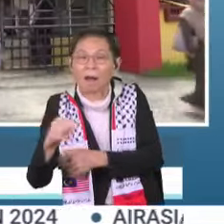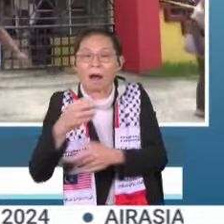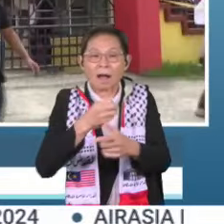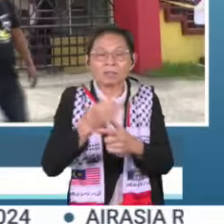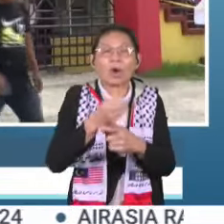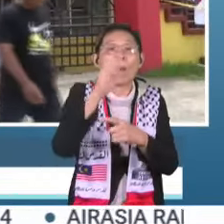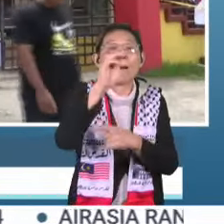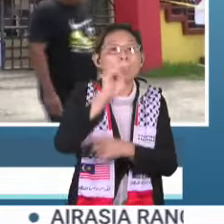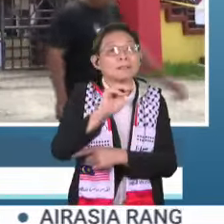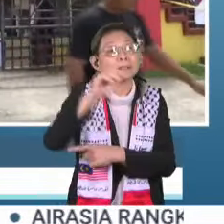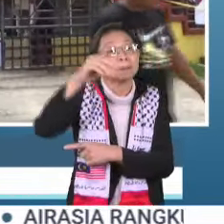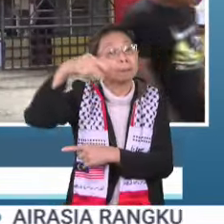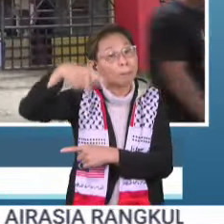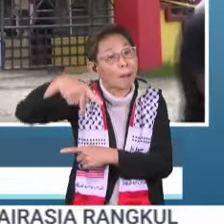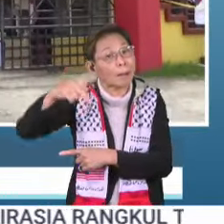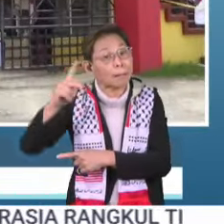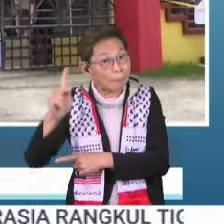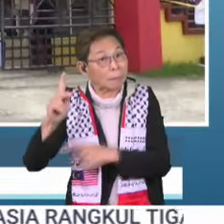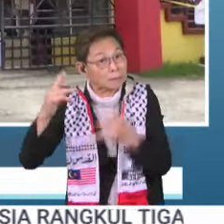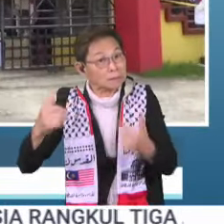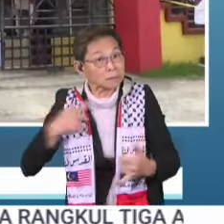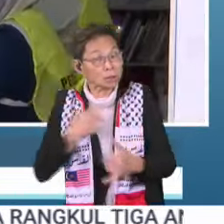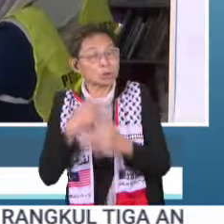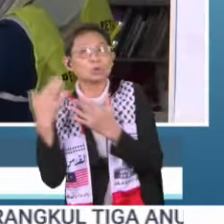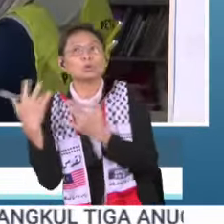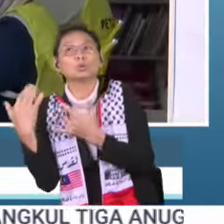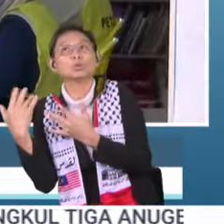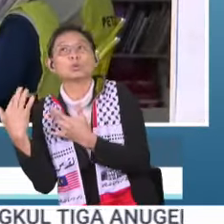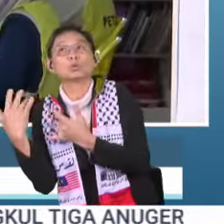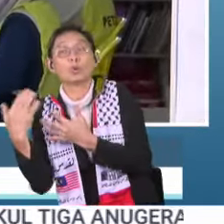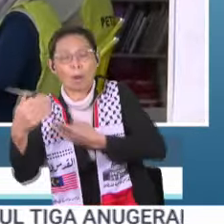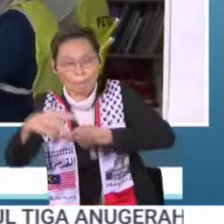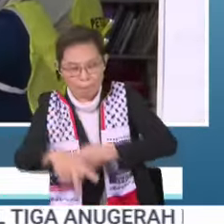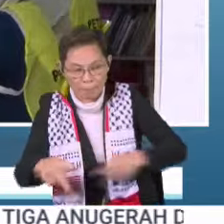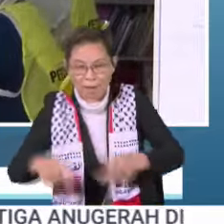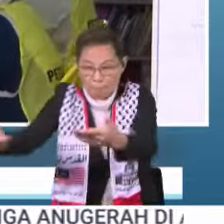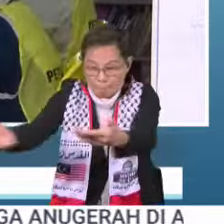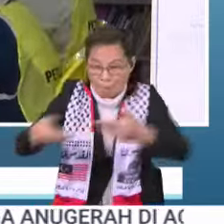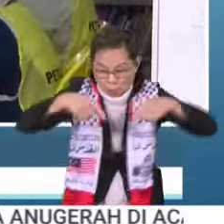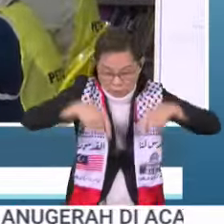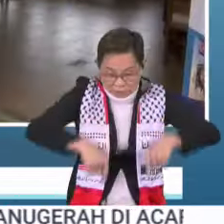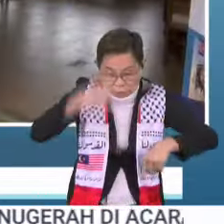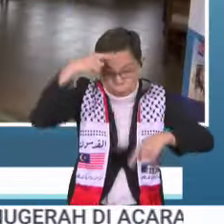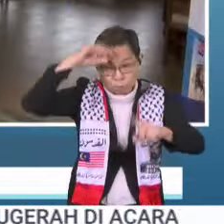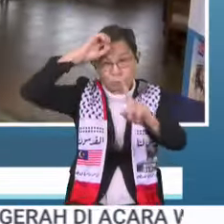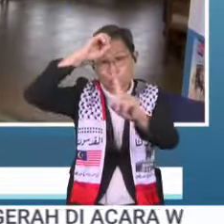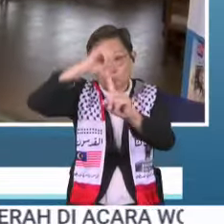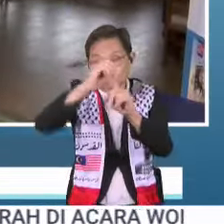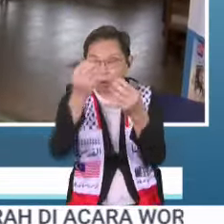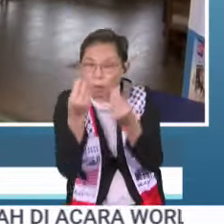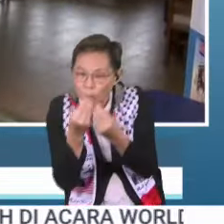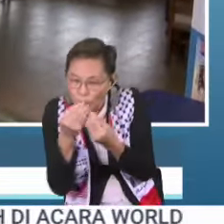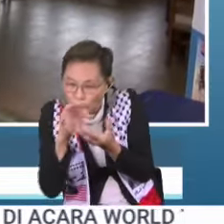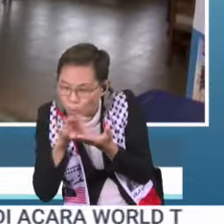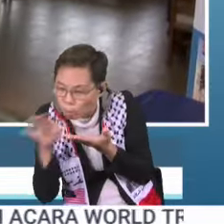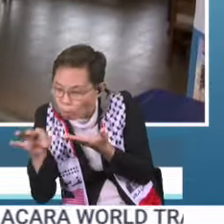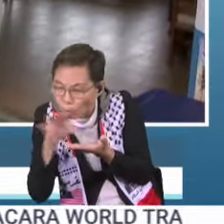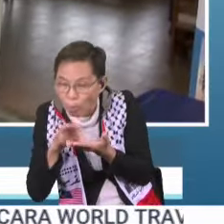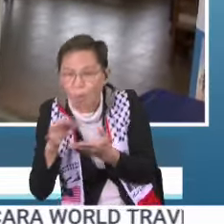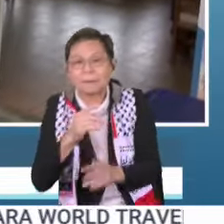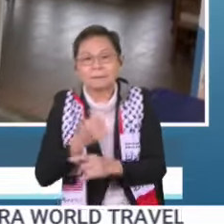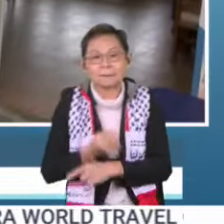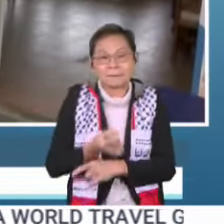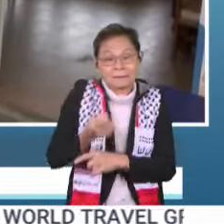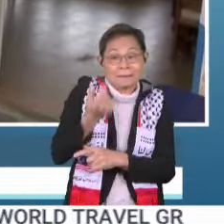Kemaman, dan ketika ini kami masih menunggu peti-peti undi yang akan dibawa ke sini bagi tujuan pengiraan undi.